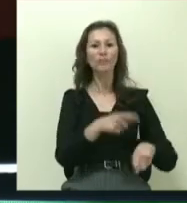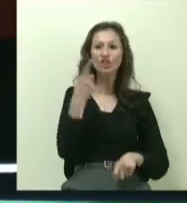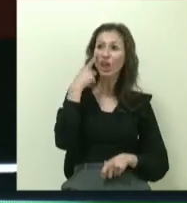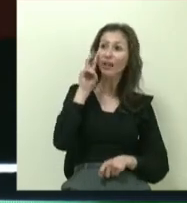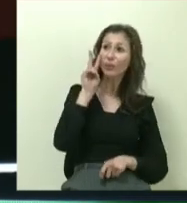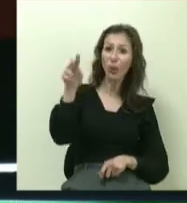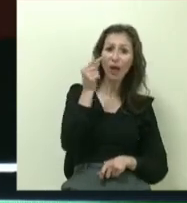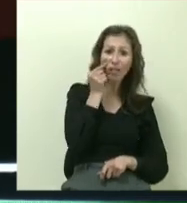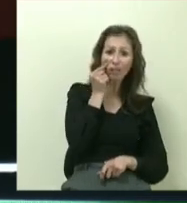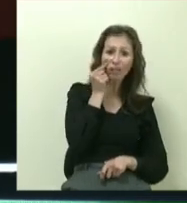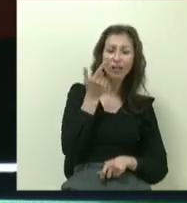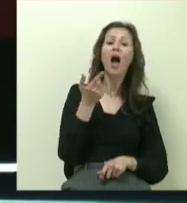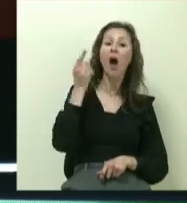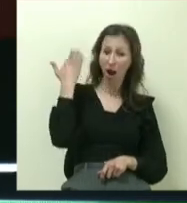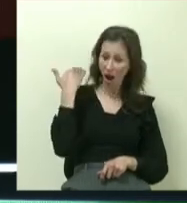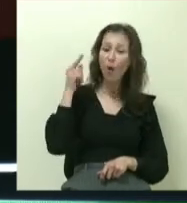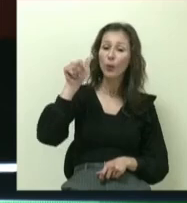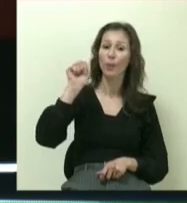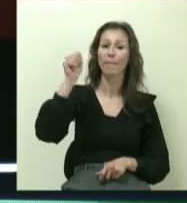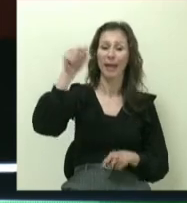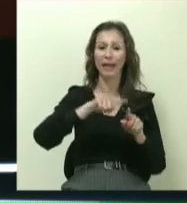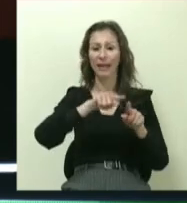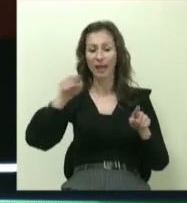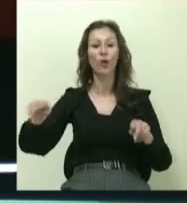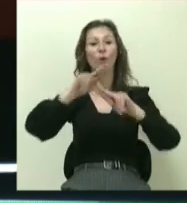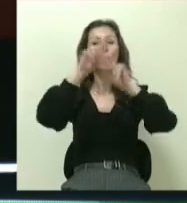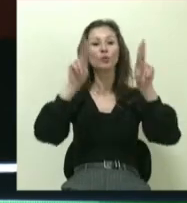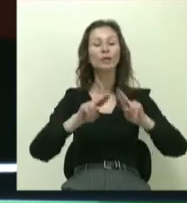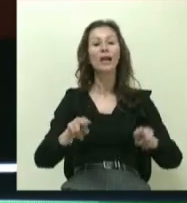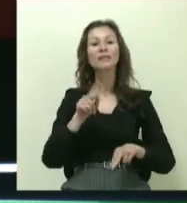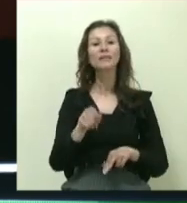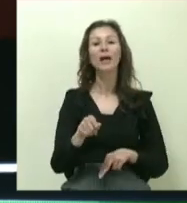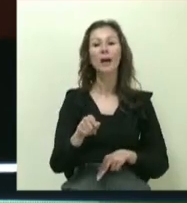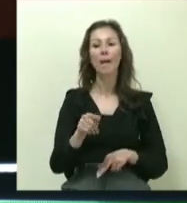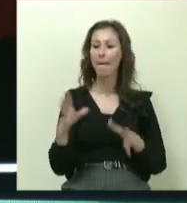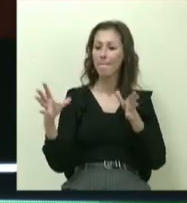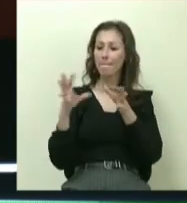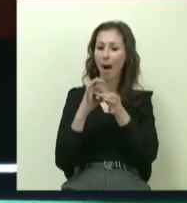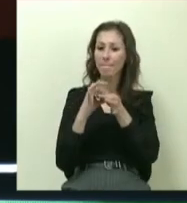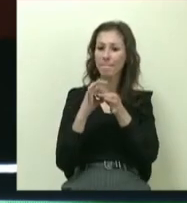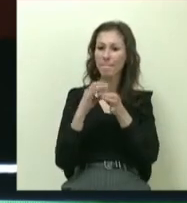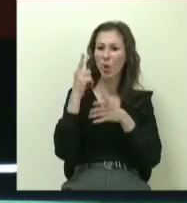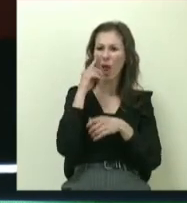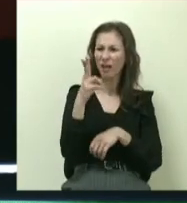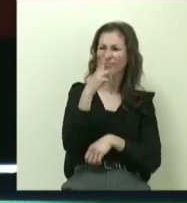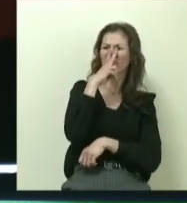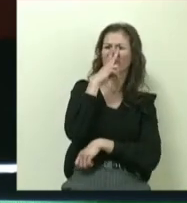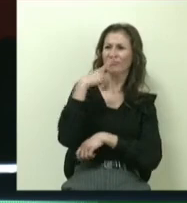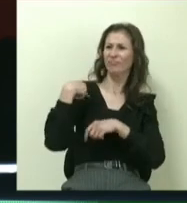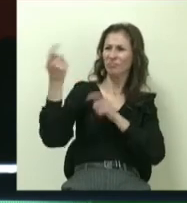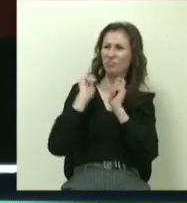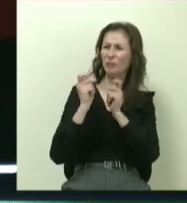ve işte O günlerden beri de uluslararası bağın bağımlılığın erdemlerine